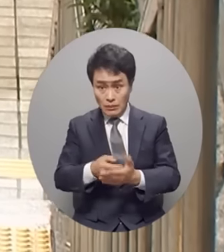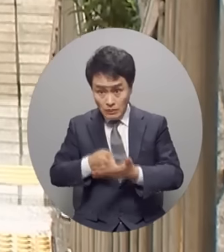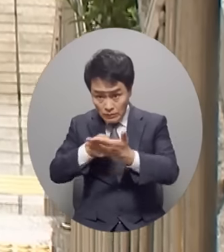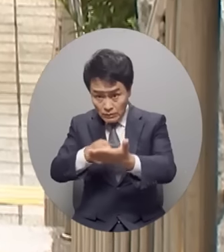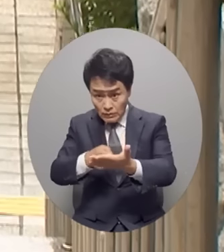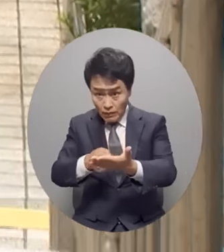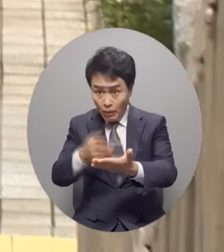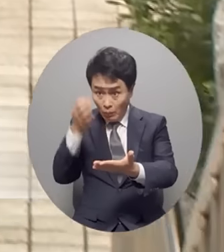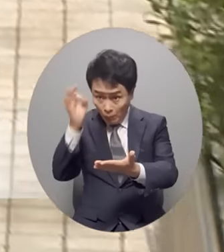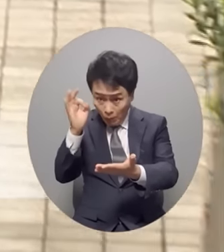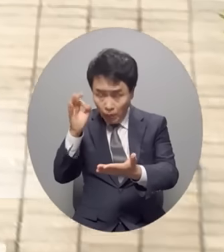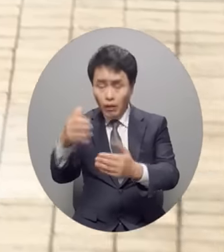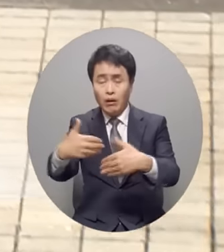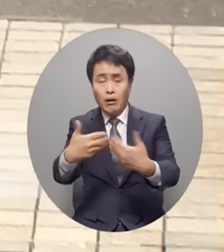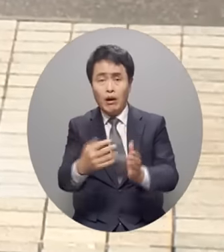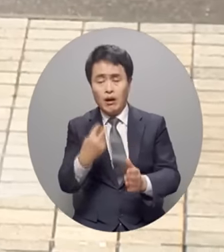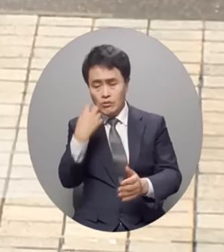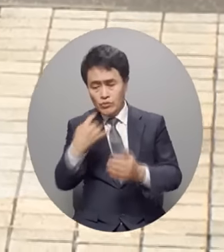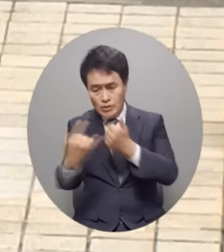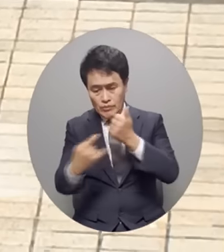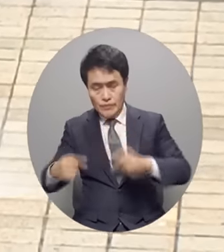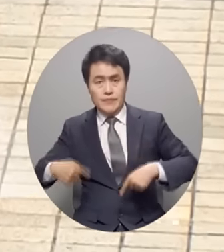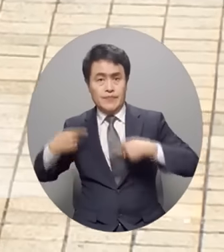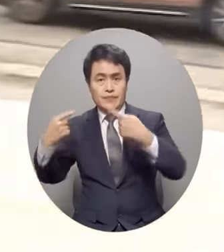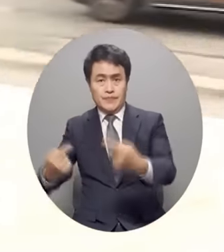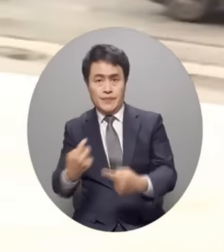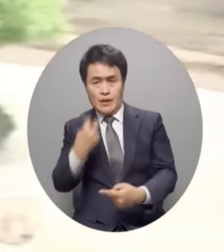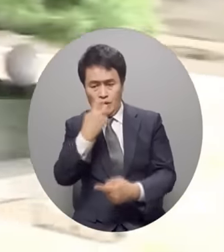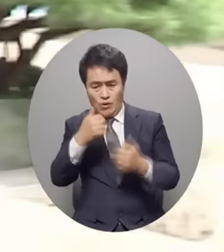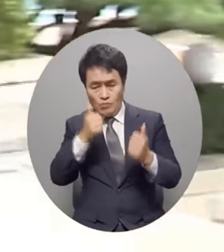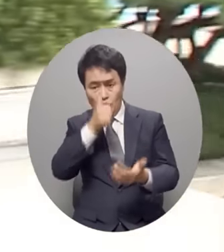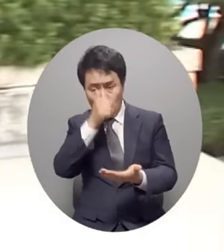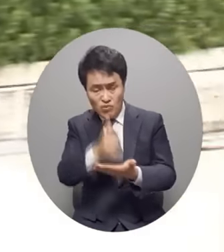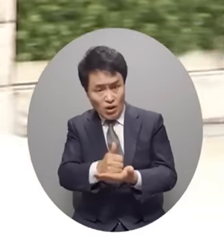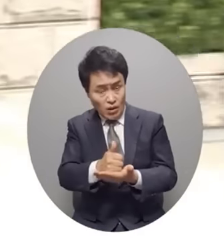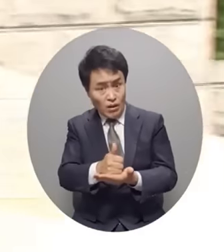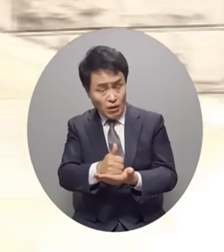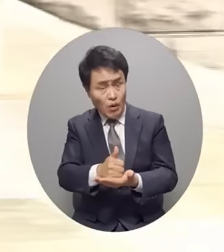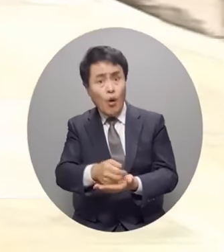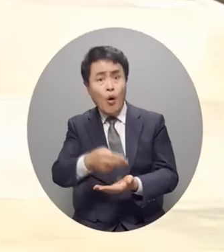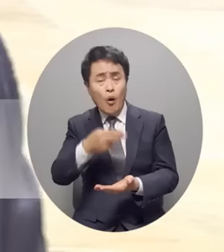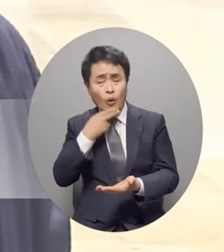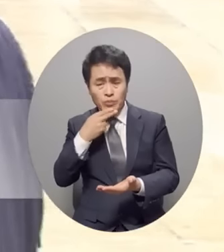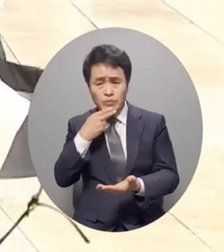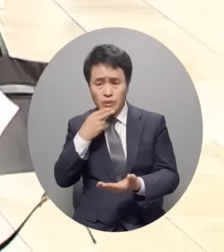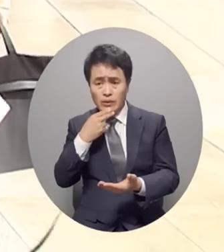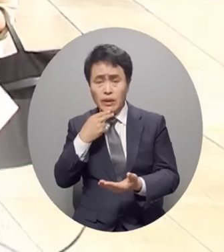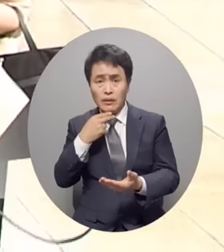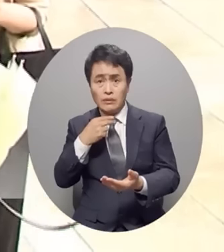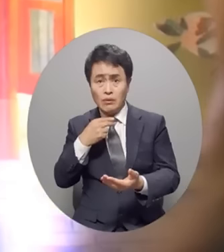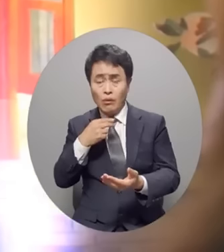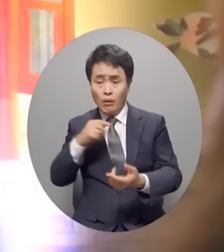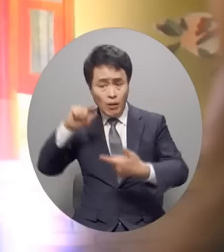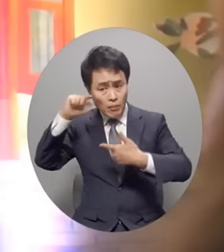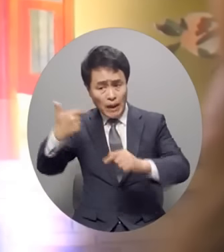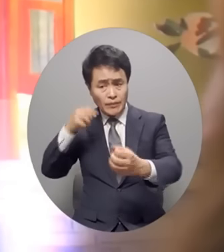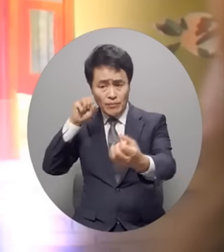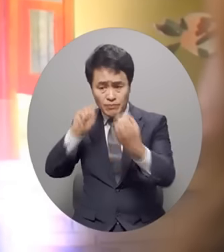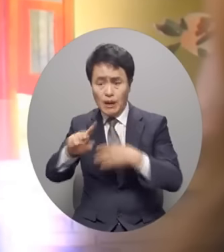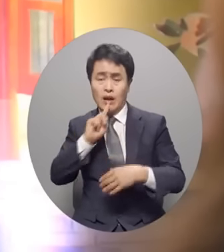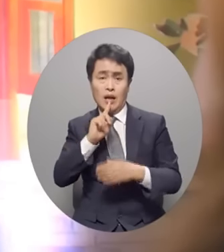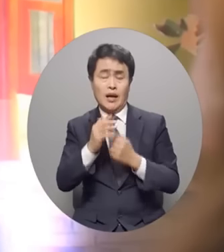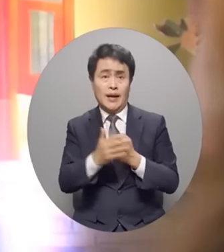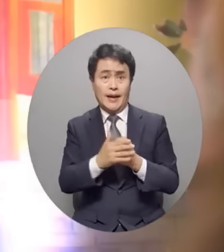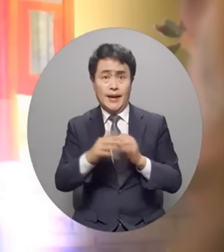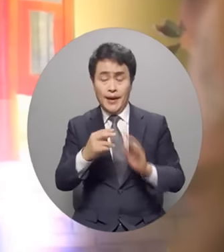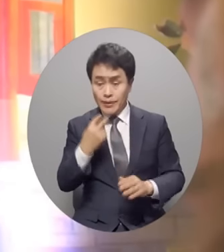최목사는 수사심의 위원회에 출석해 검찰의 무혐의 결론을 직접 반박하겠다 했습니다 김여사 측은